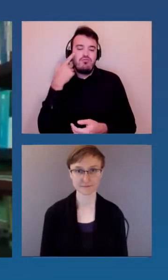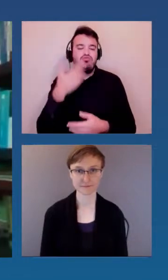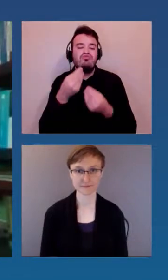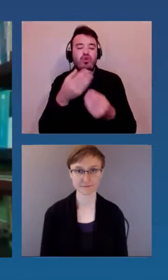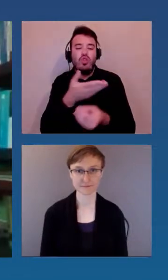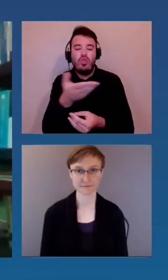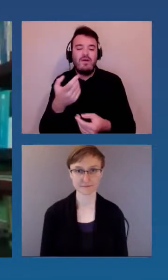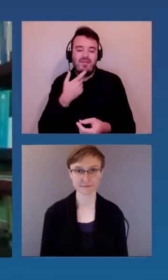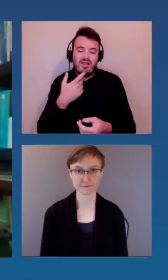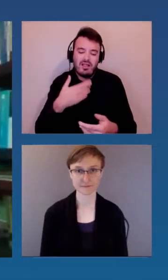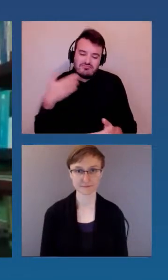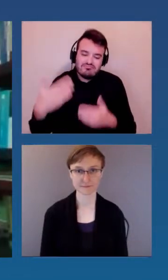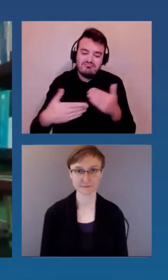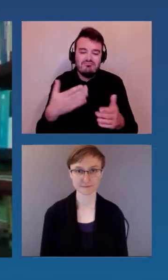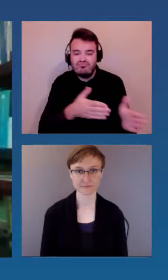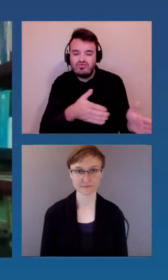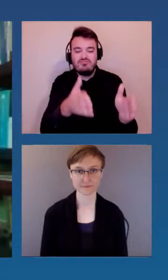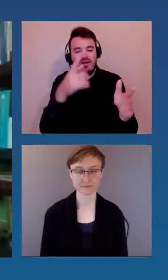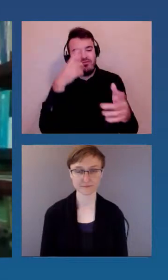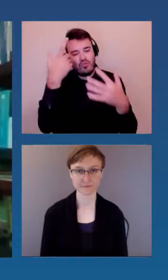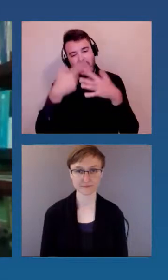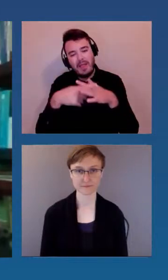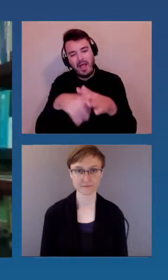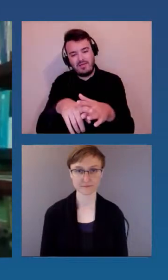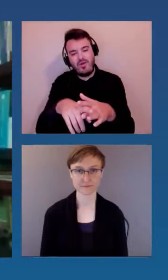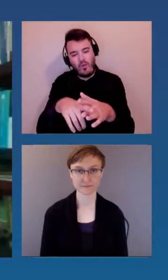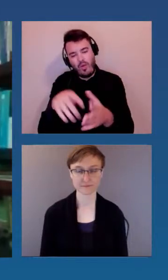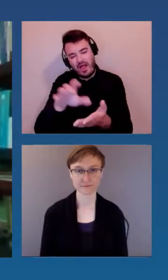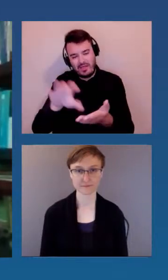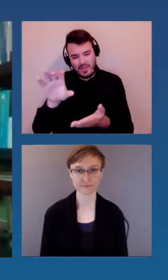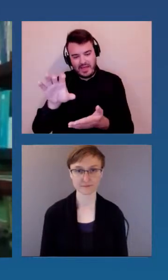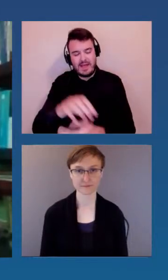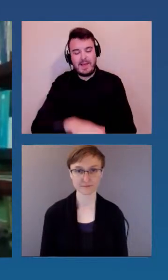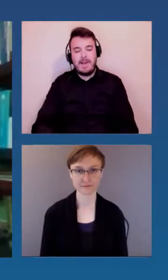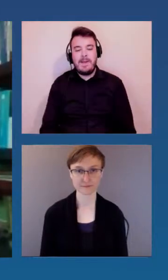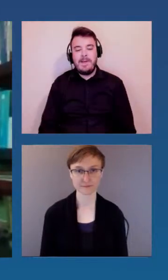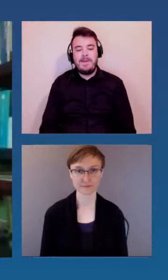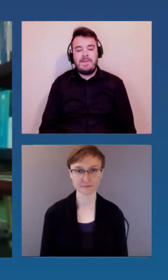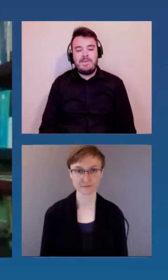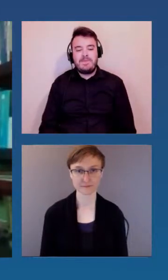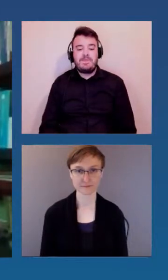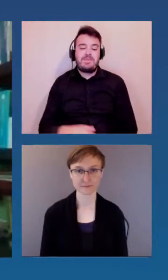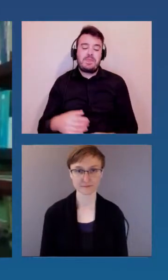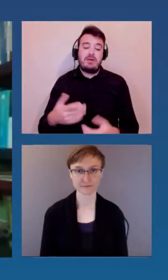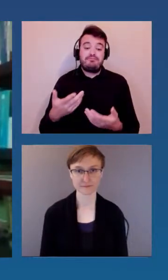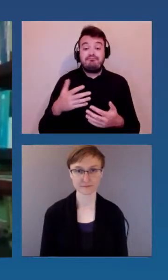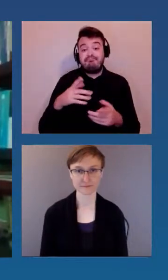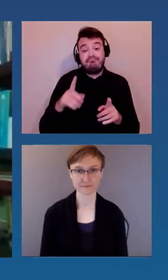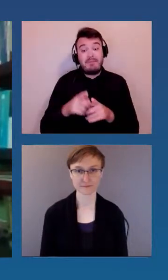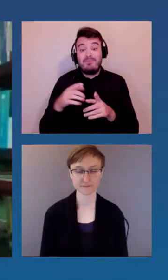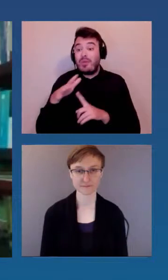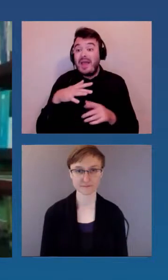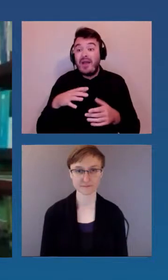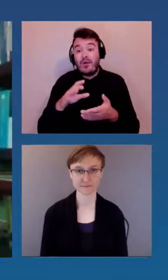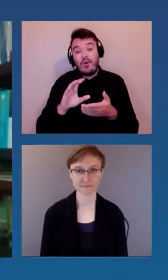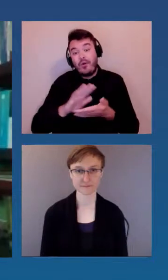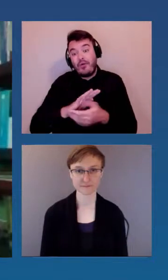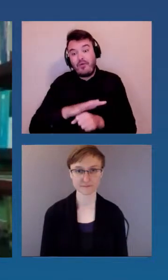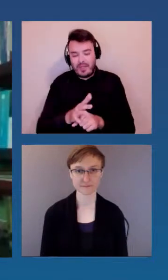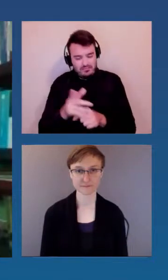Nous avons aussi développé à la Cité une application qui va nous permettre, alors chaque étudiant